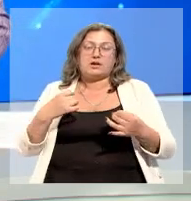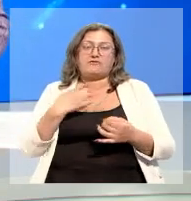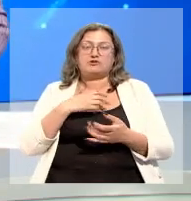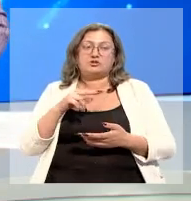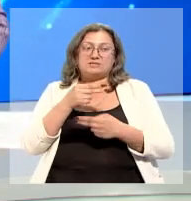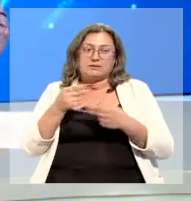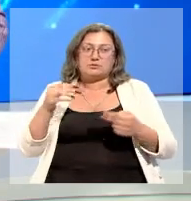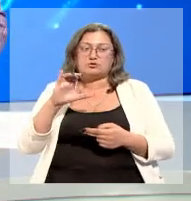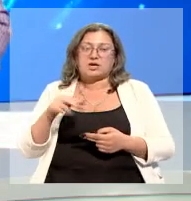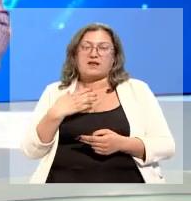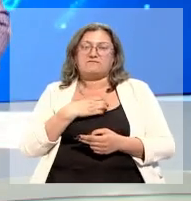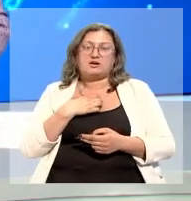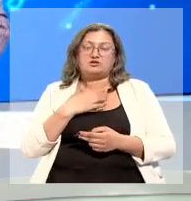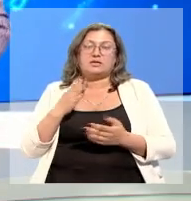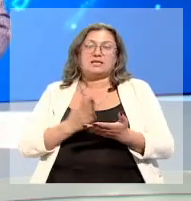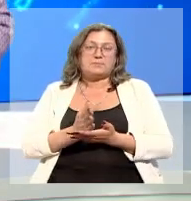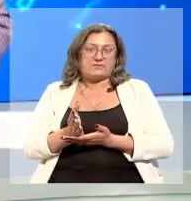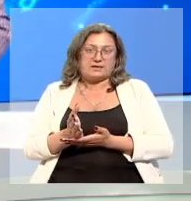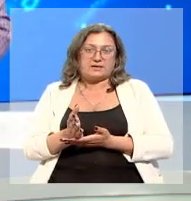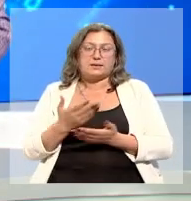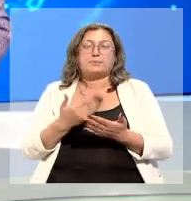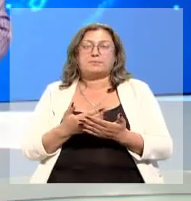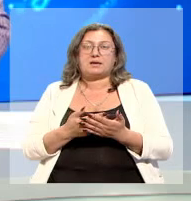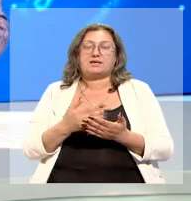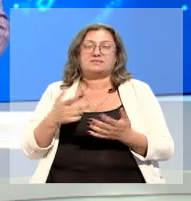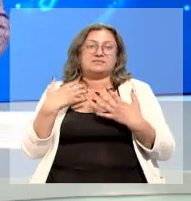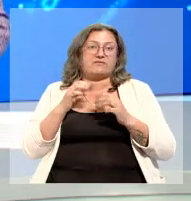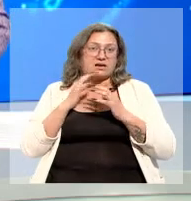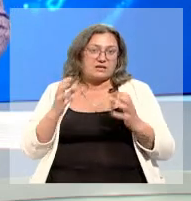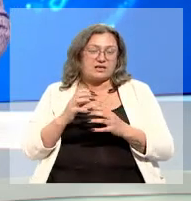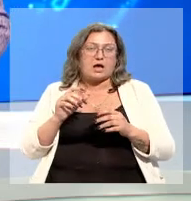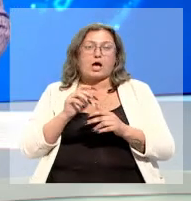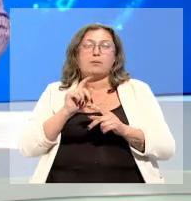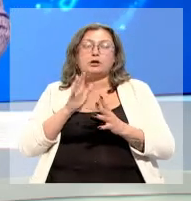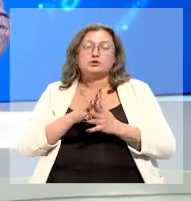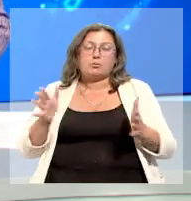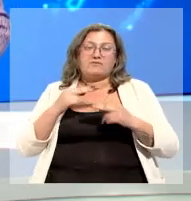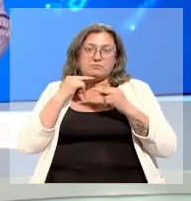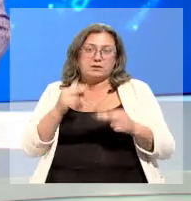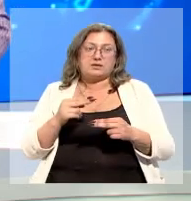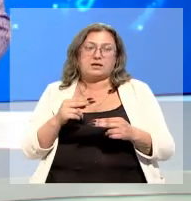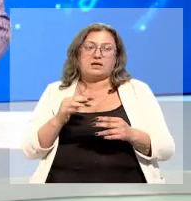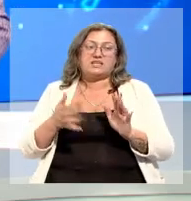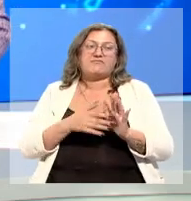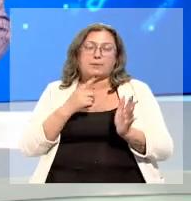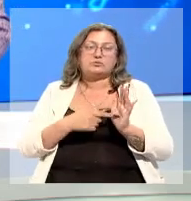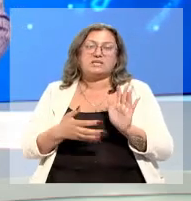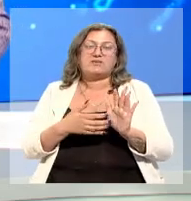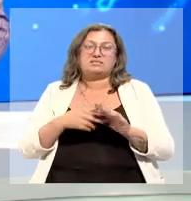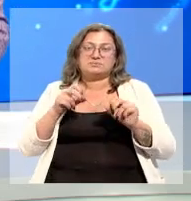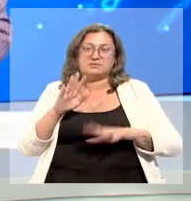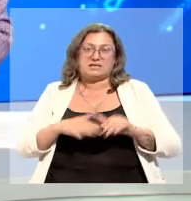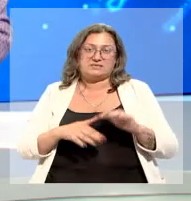актуальные темы в социально значимых отраслях региона. К примеру, в сфере здравоохранения особое внимание уделили вопросам нехватки